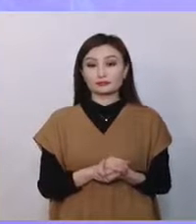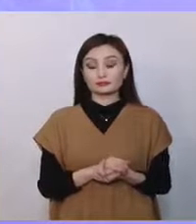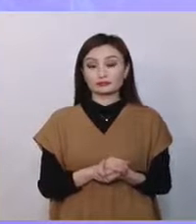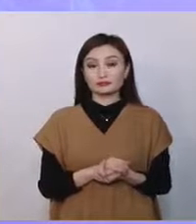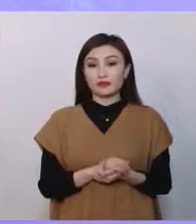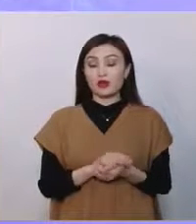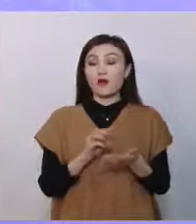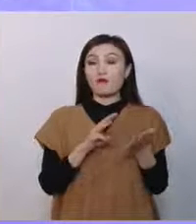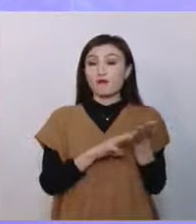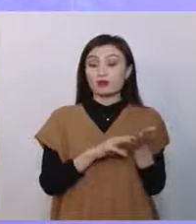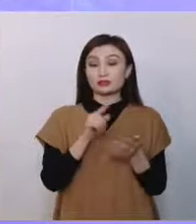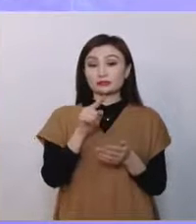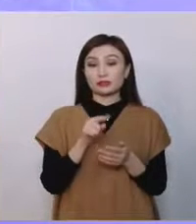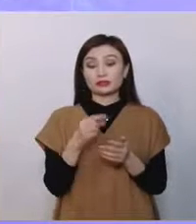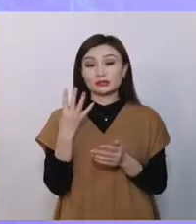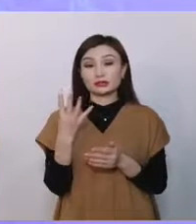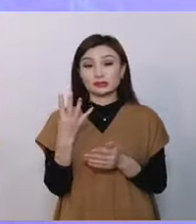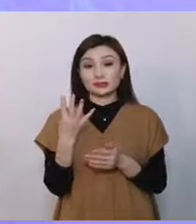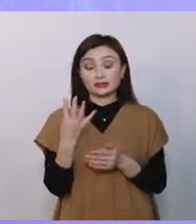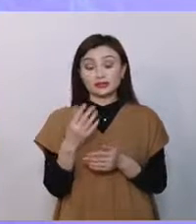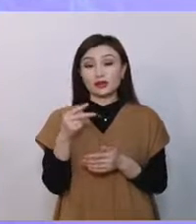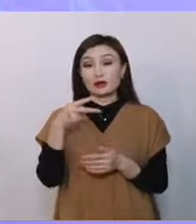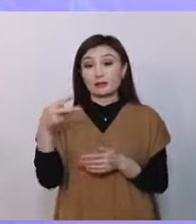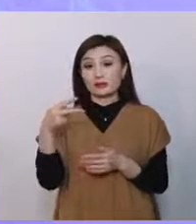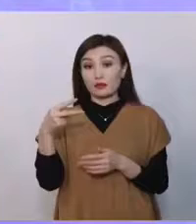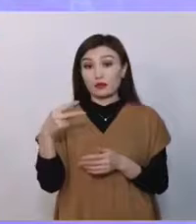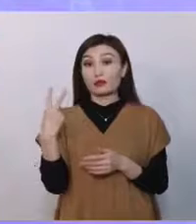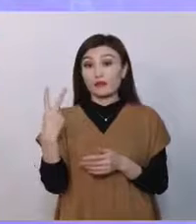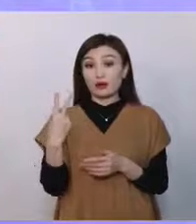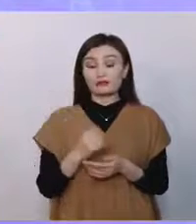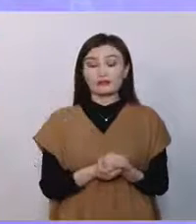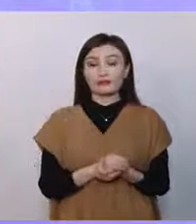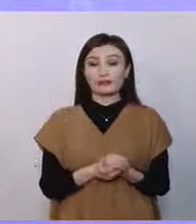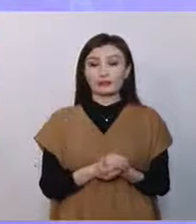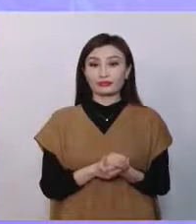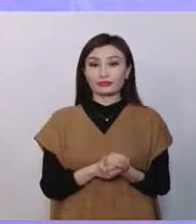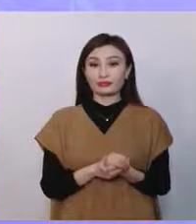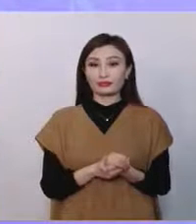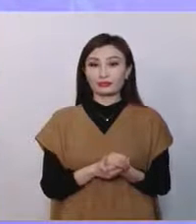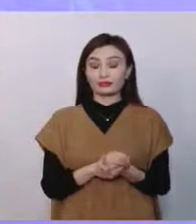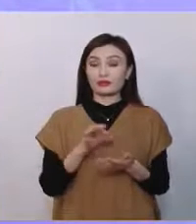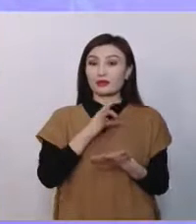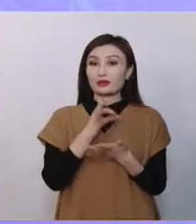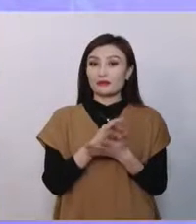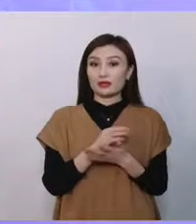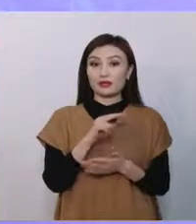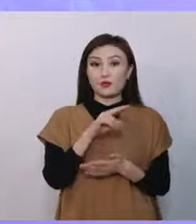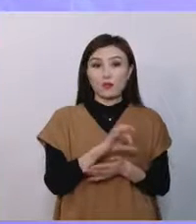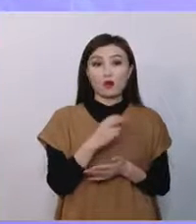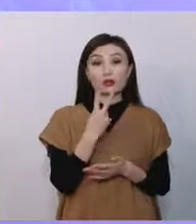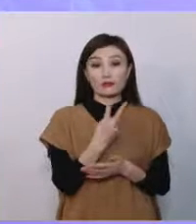8 разделить на 4 равно 2 ответ по 2